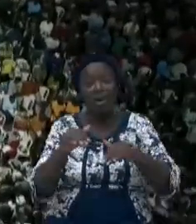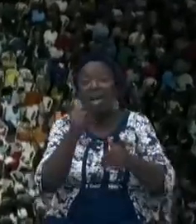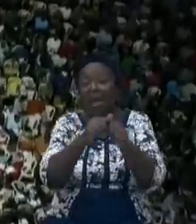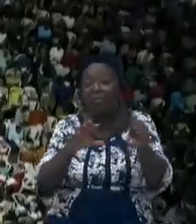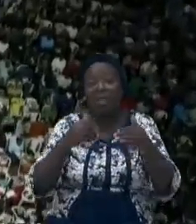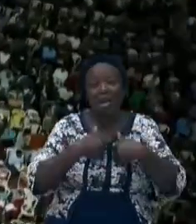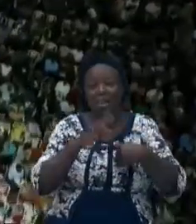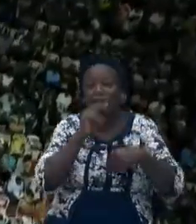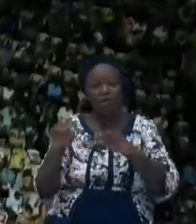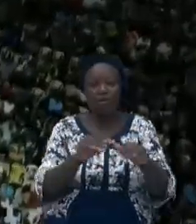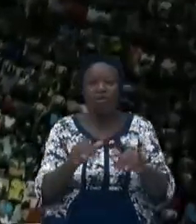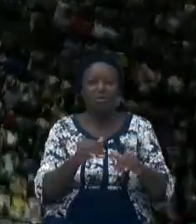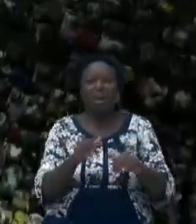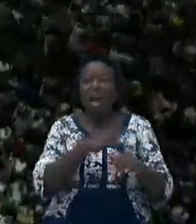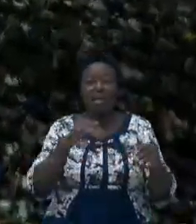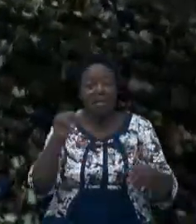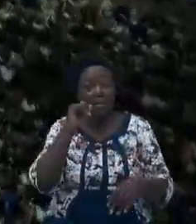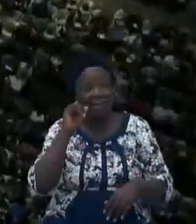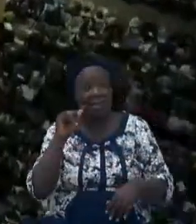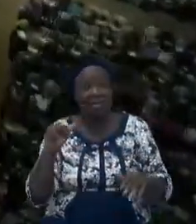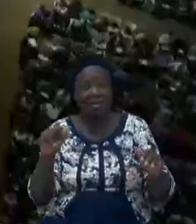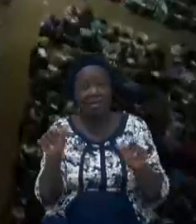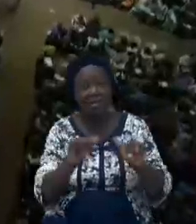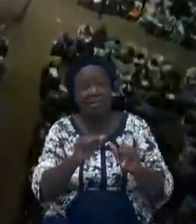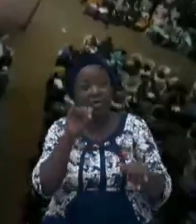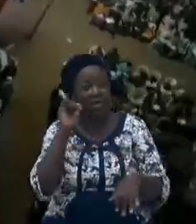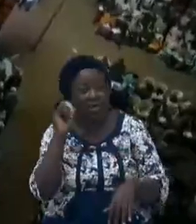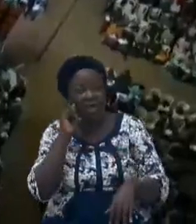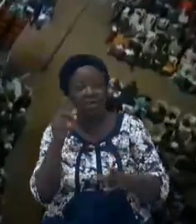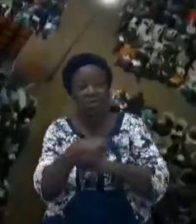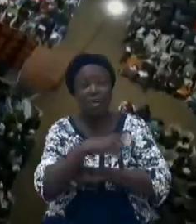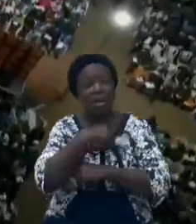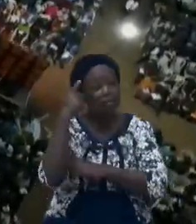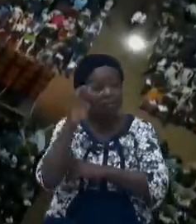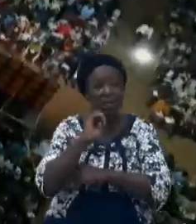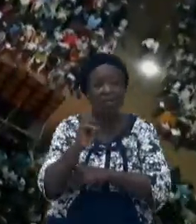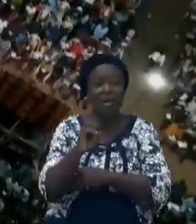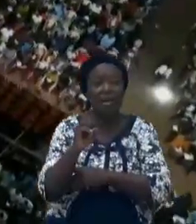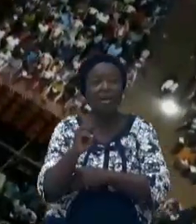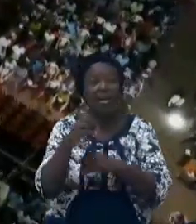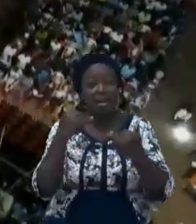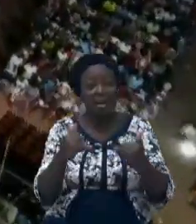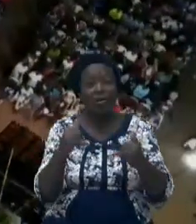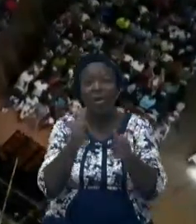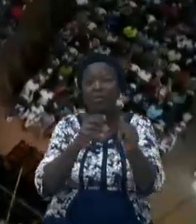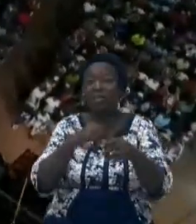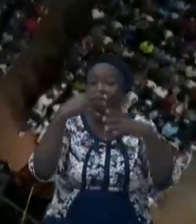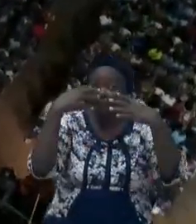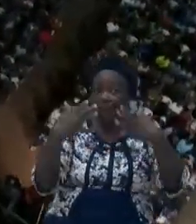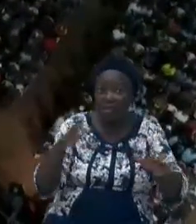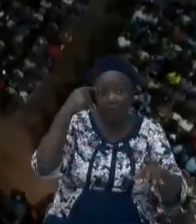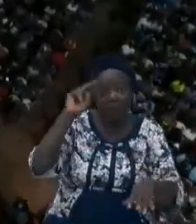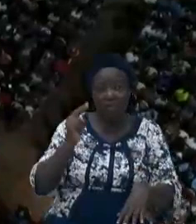faire pour te donne le salut tout a été fait est là le même qui est aujourd'hui et éternellement